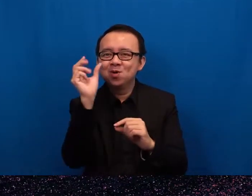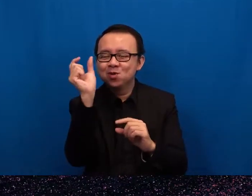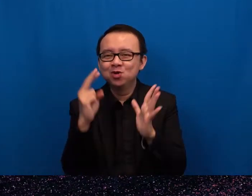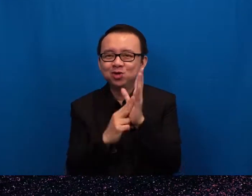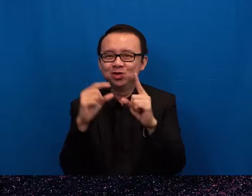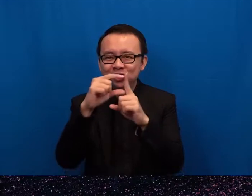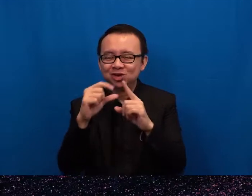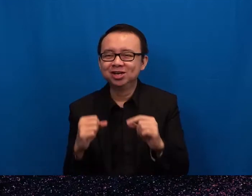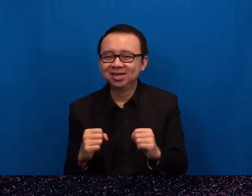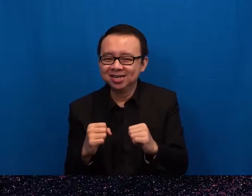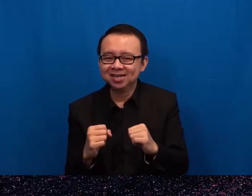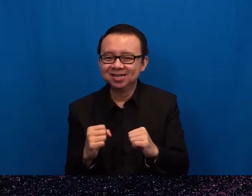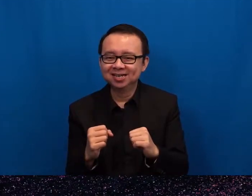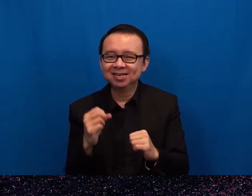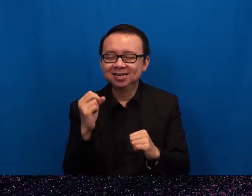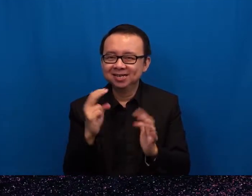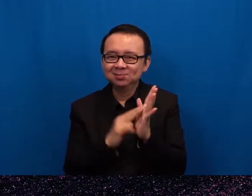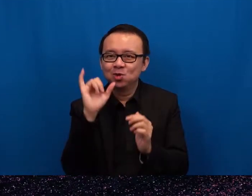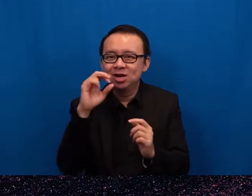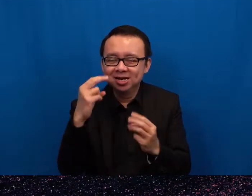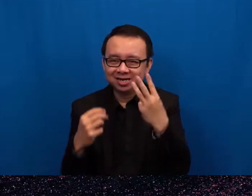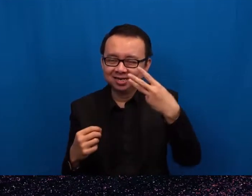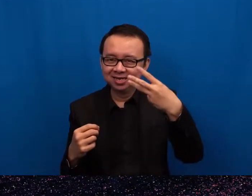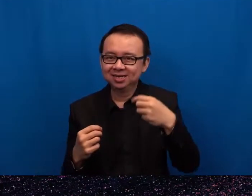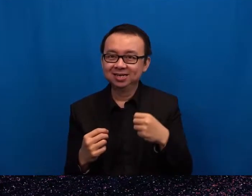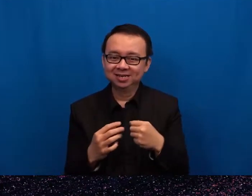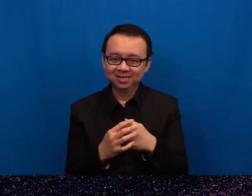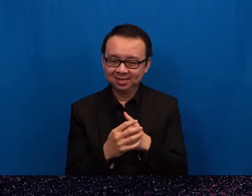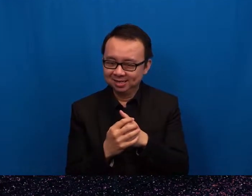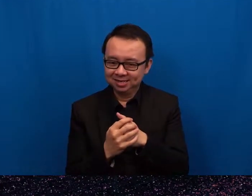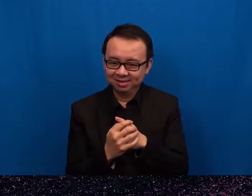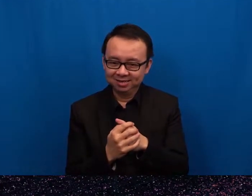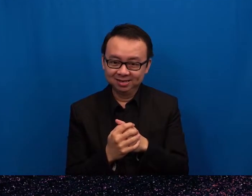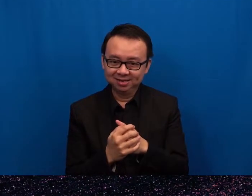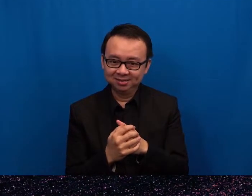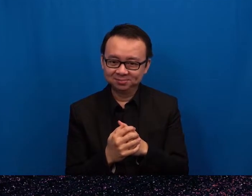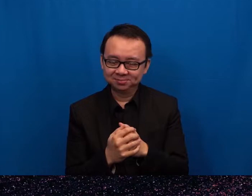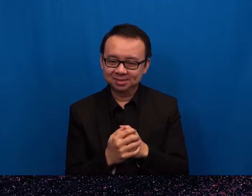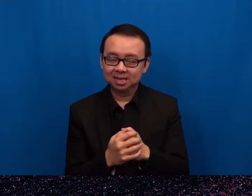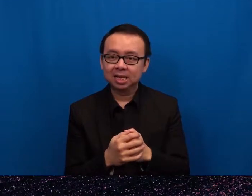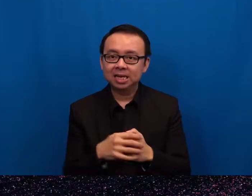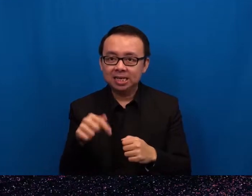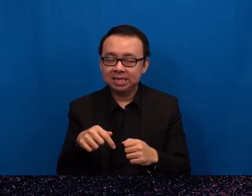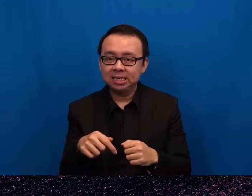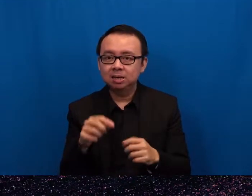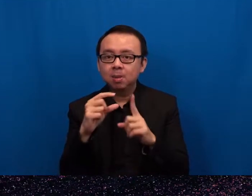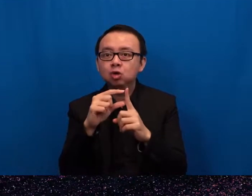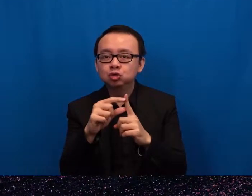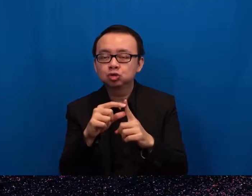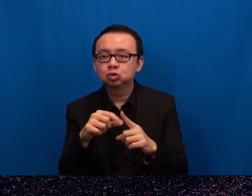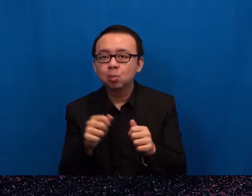ngerti sejauh apa. Saya nggak mau mendahului. Saya hanya ingin percaya. Hal ini dilakukan 2 tahun lamanya sehingga semua penduduk